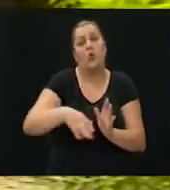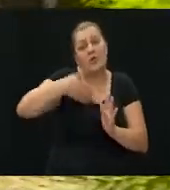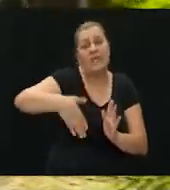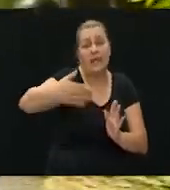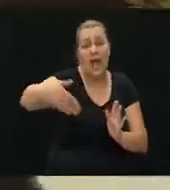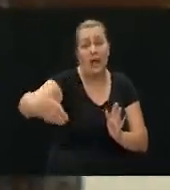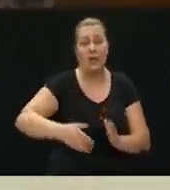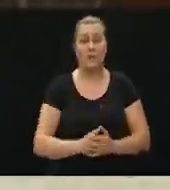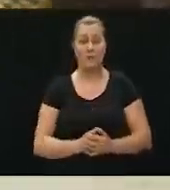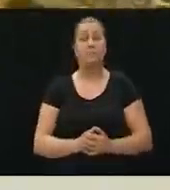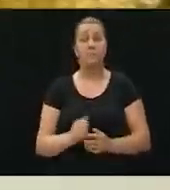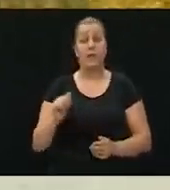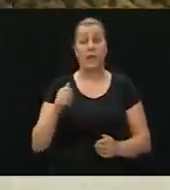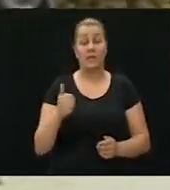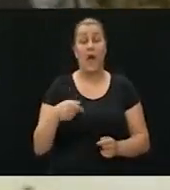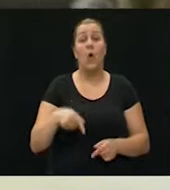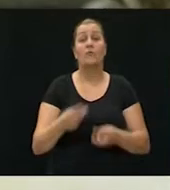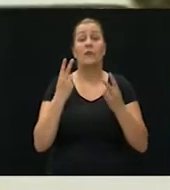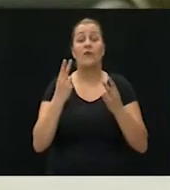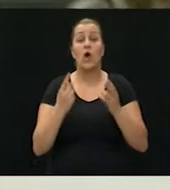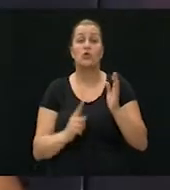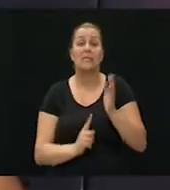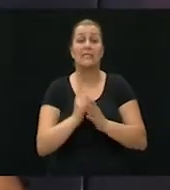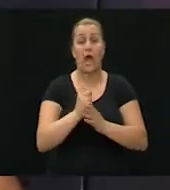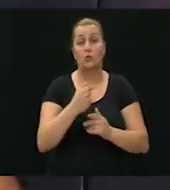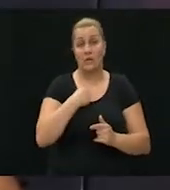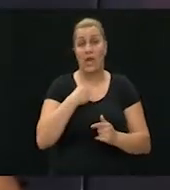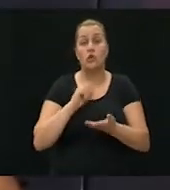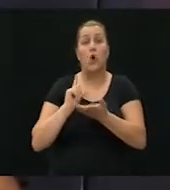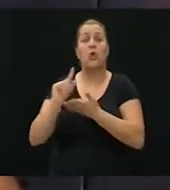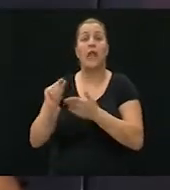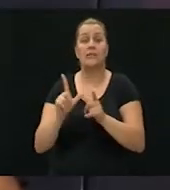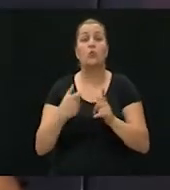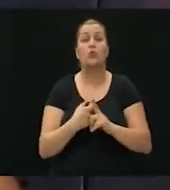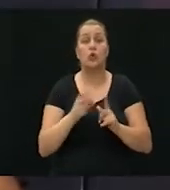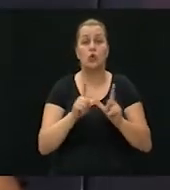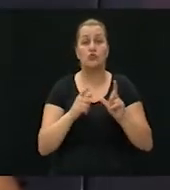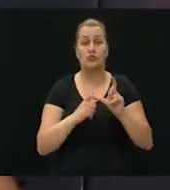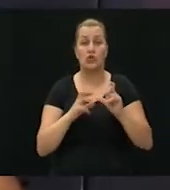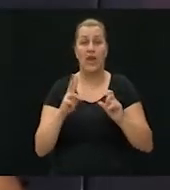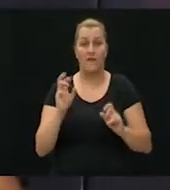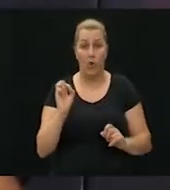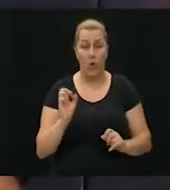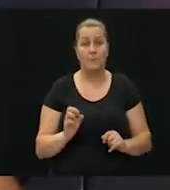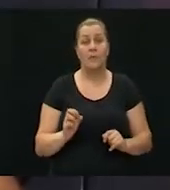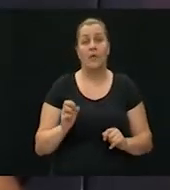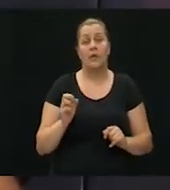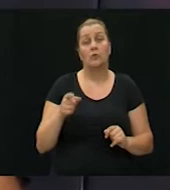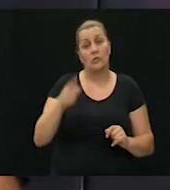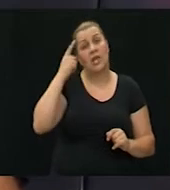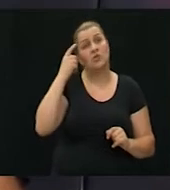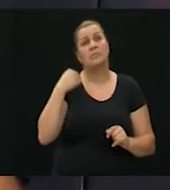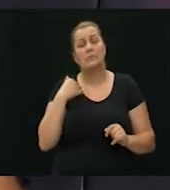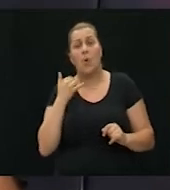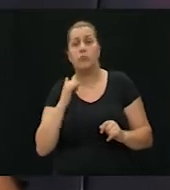dalje. Da. Evo, bitno je ovdje istaknuti naš odlazak u Kruševo. A to je da smo mi putovali praktički,